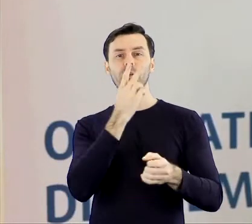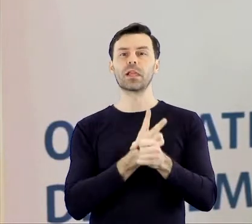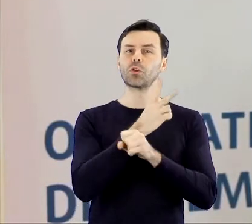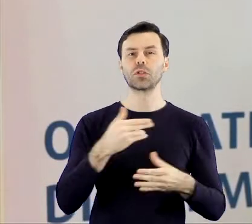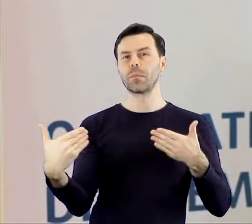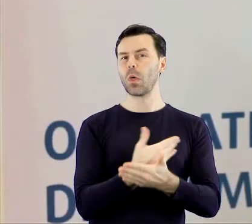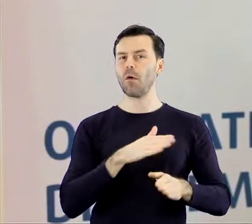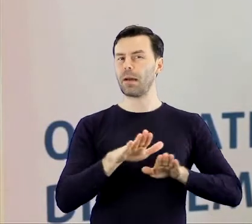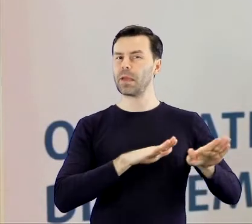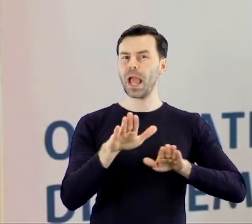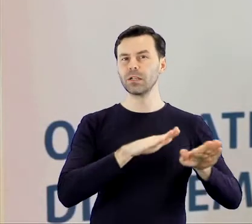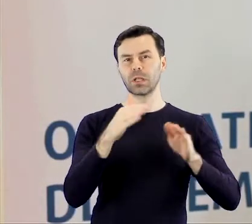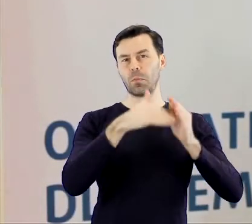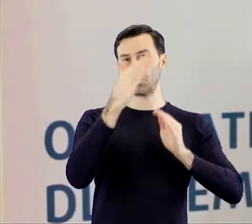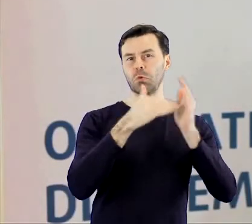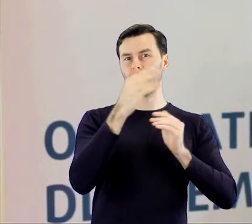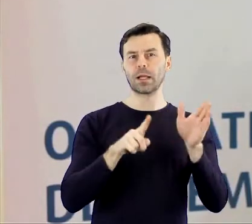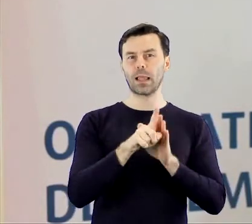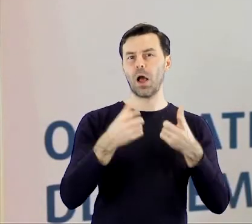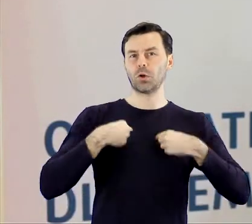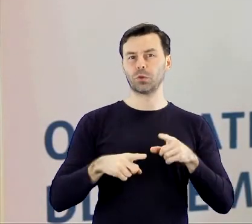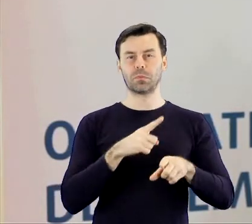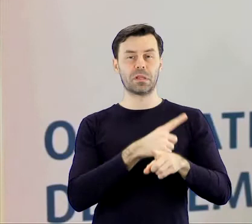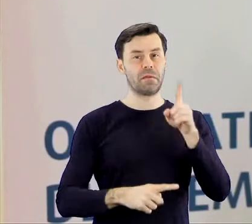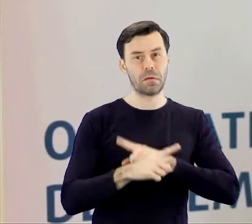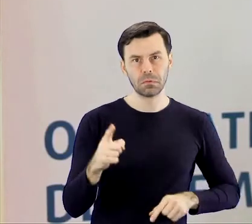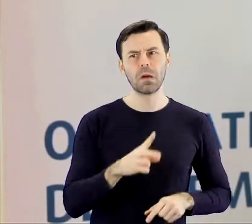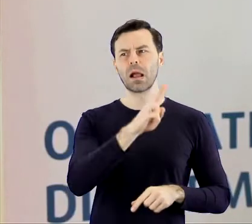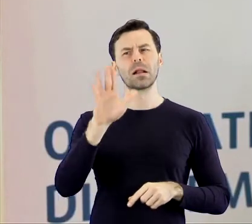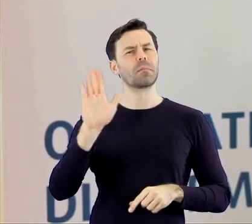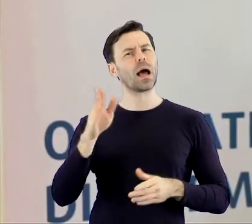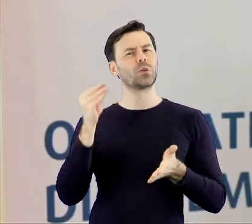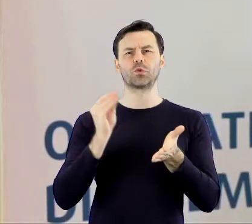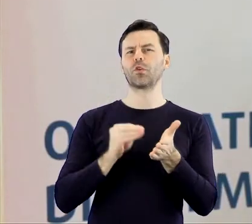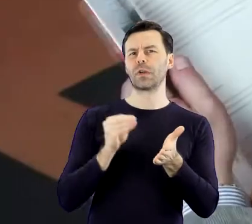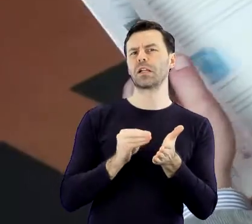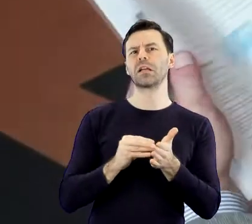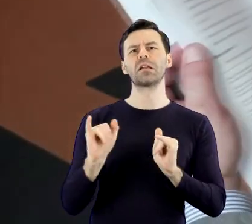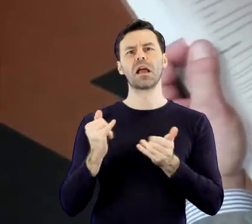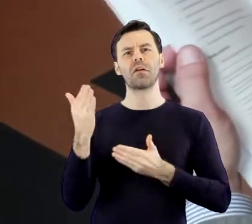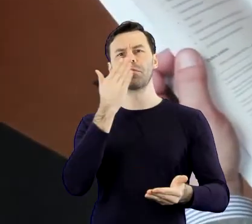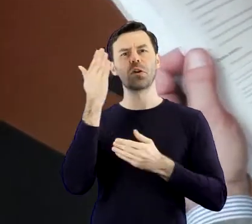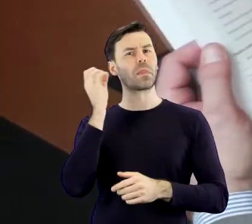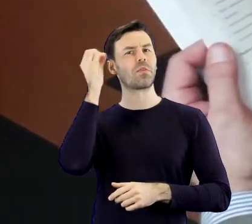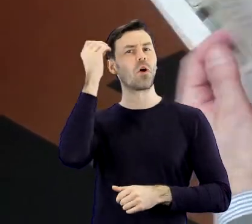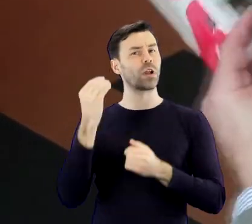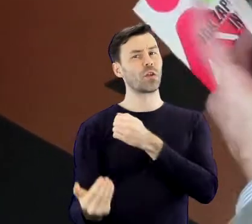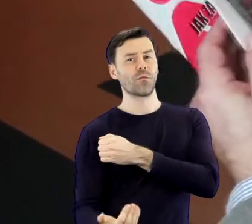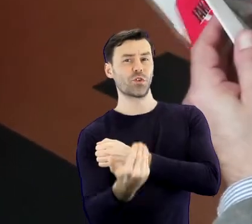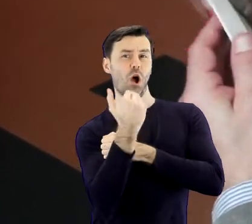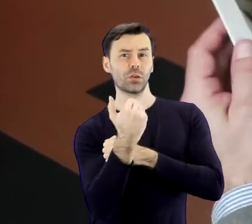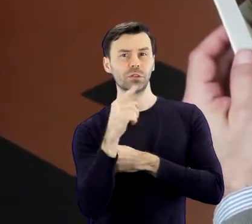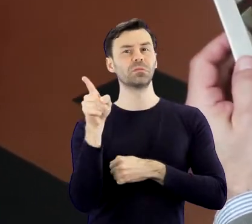Wziął się z tego, że każdy z nas miało doświadczenie z estetyzacją Dworca Wschodniego, która tak